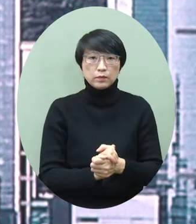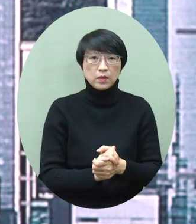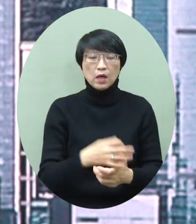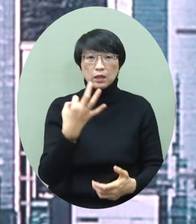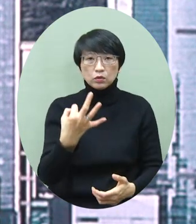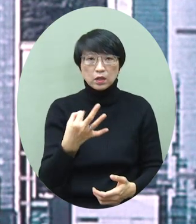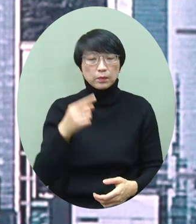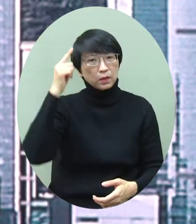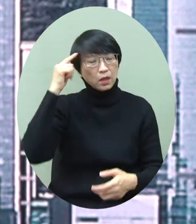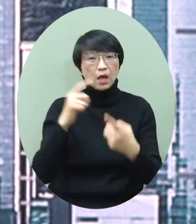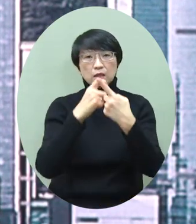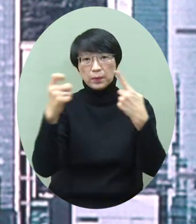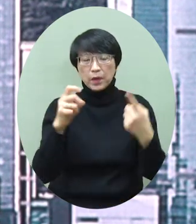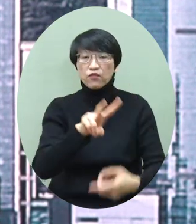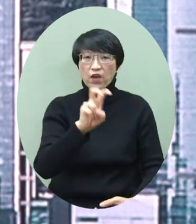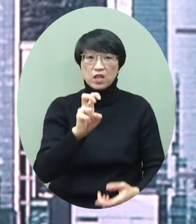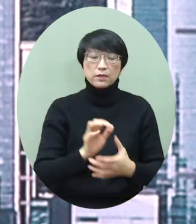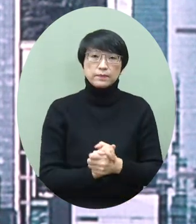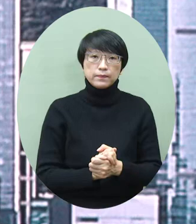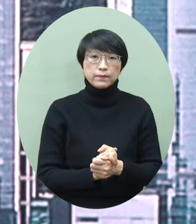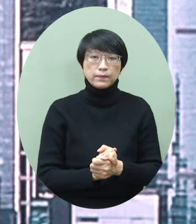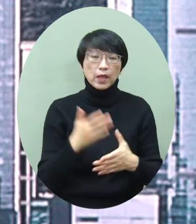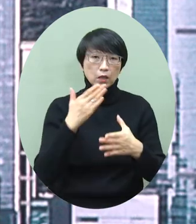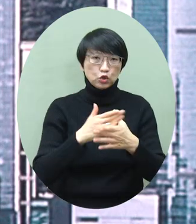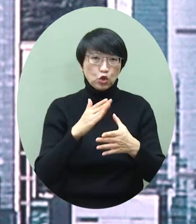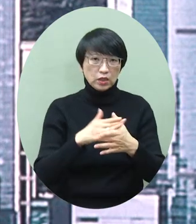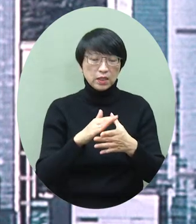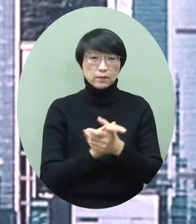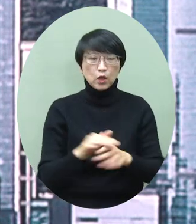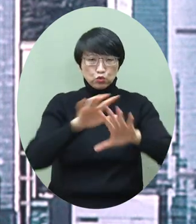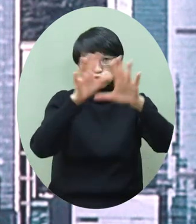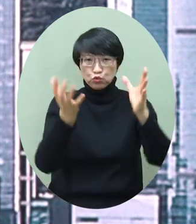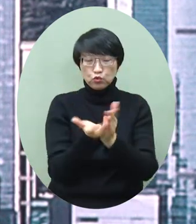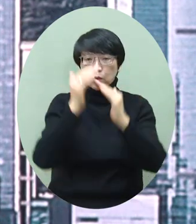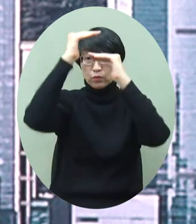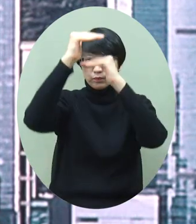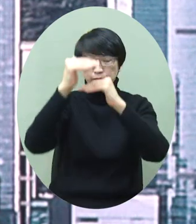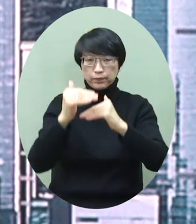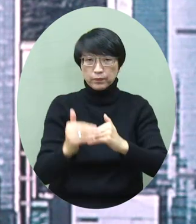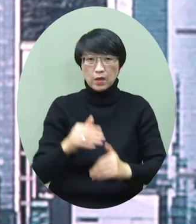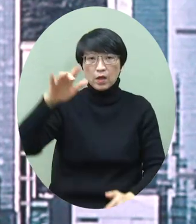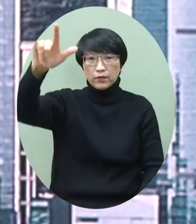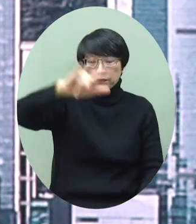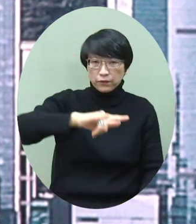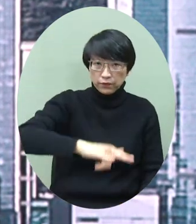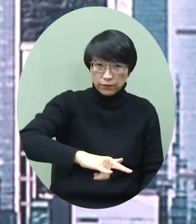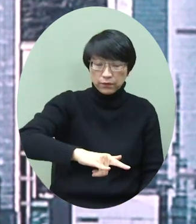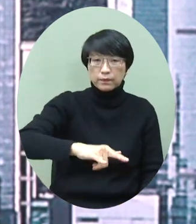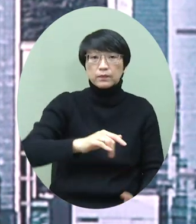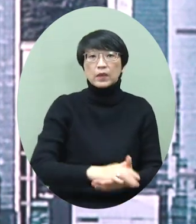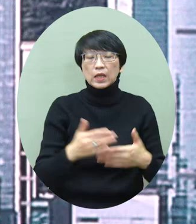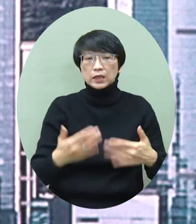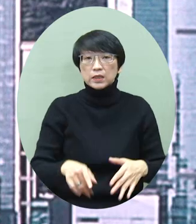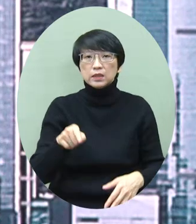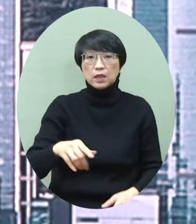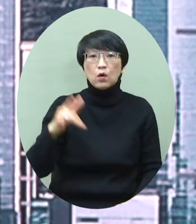通過第19天嘅檢測發現嘅。咁所以咧就係、是。整個嘅流程咧，由到達機場，跟住喺